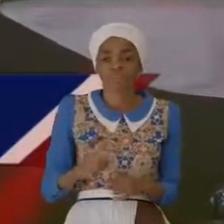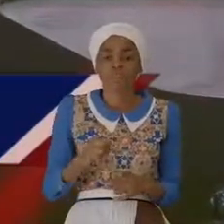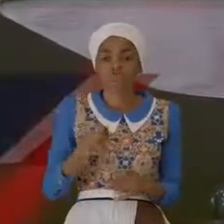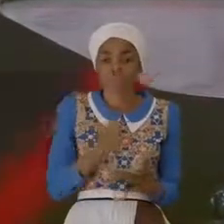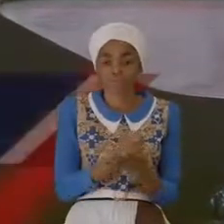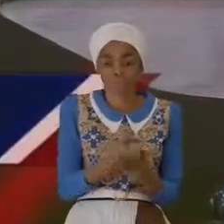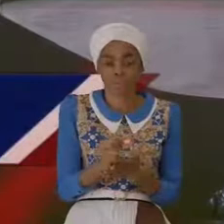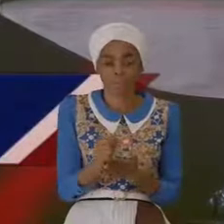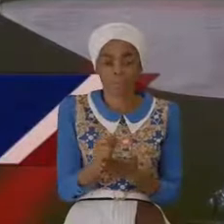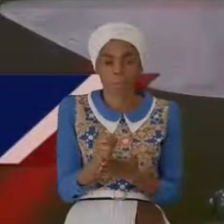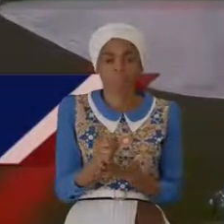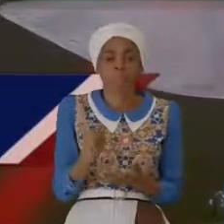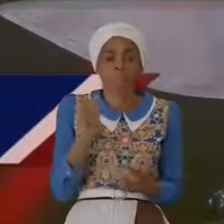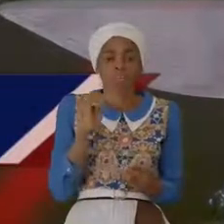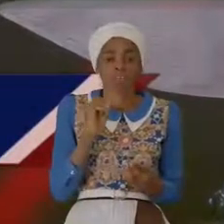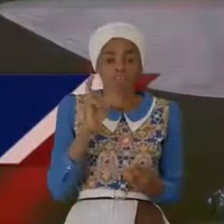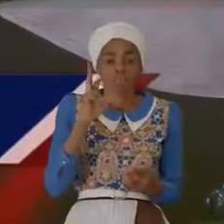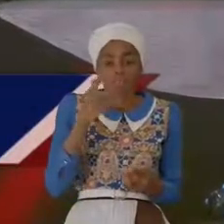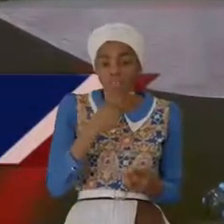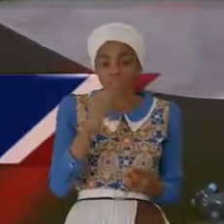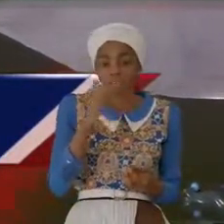Galates chapitre 5, verset 8.